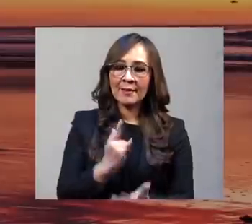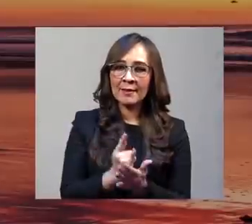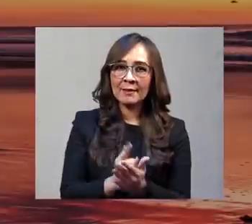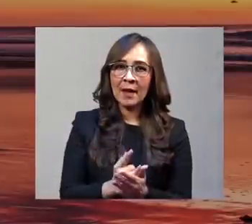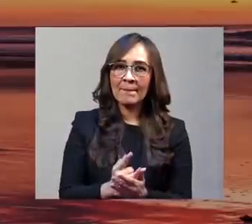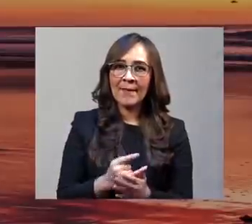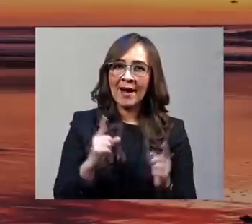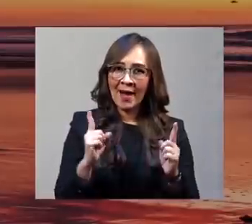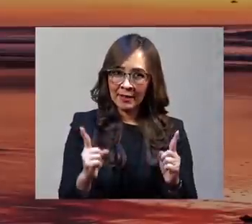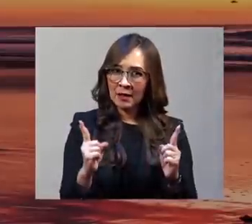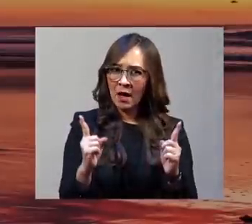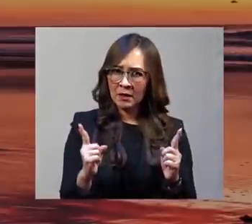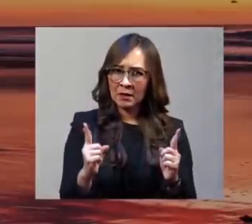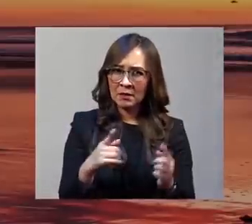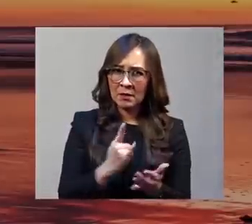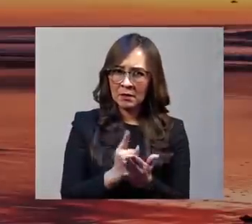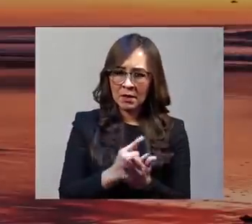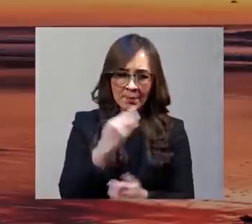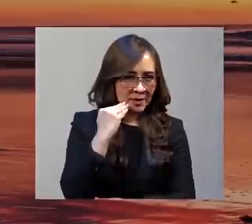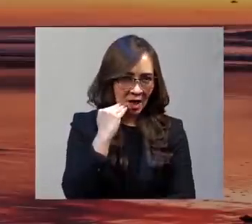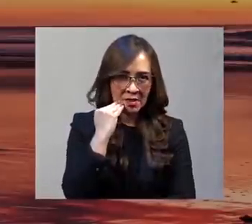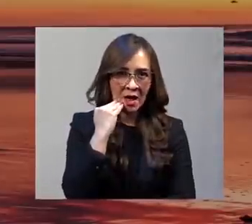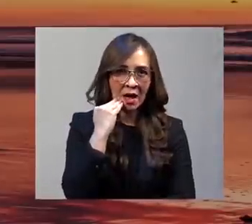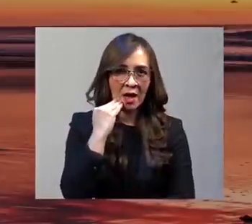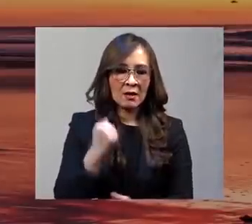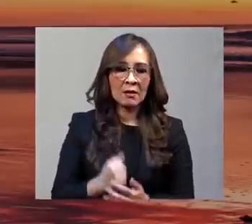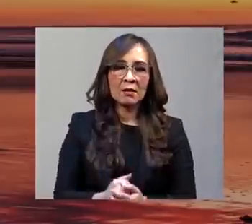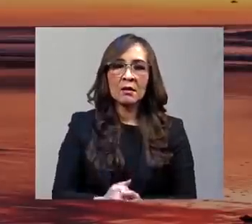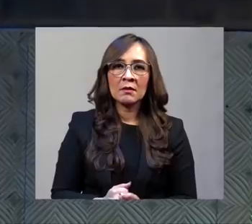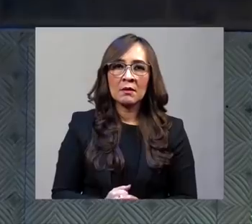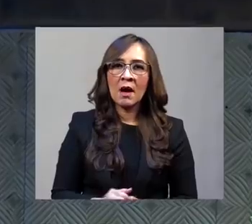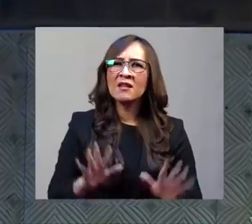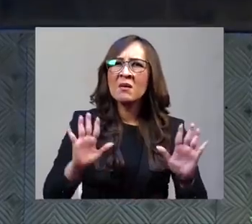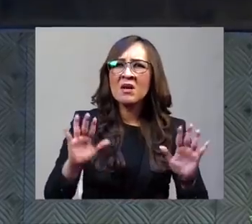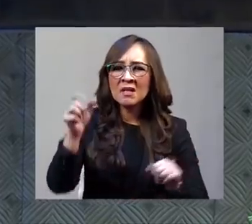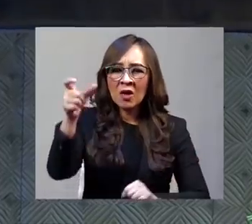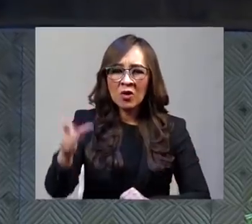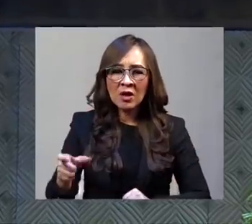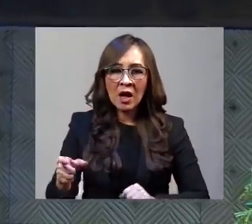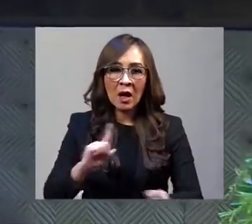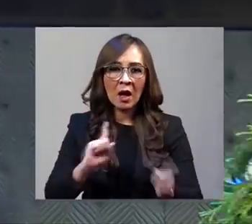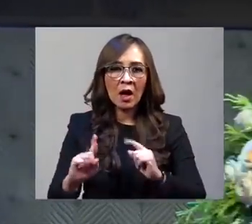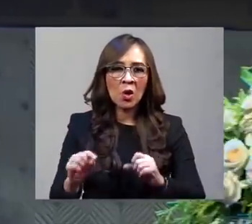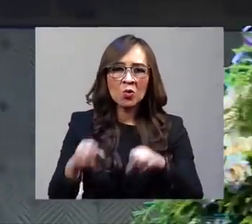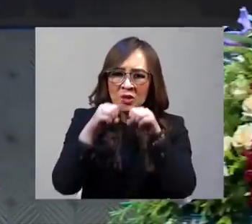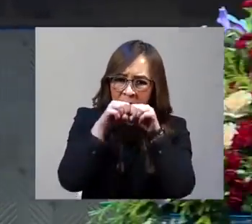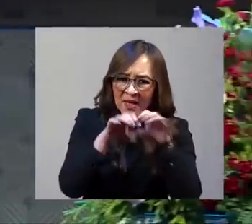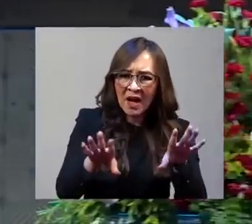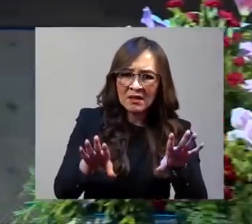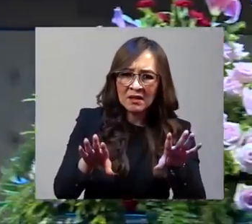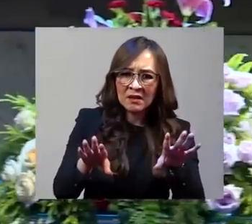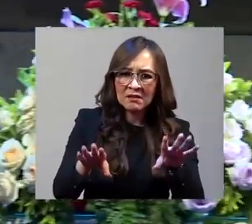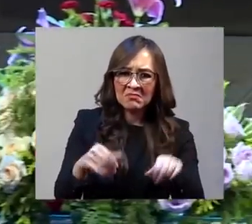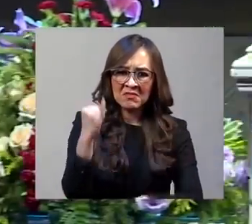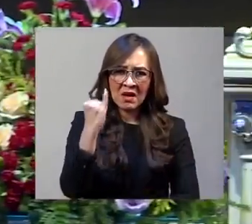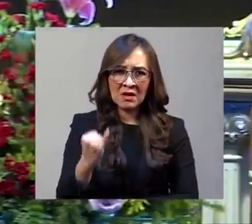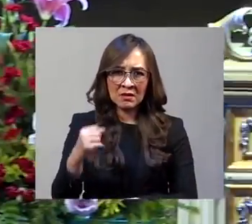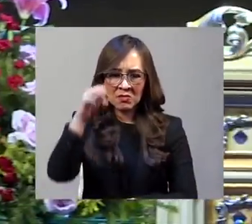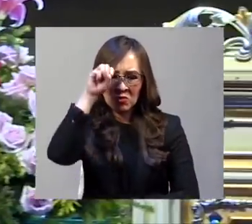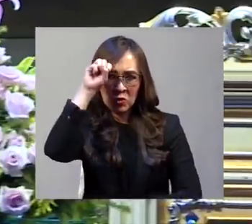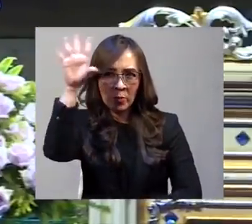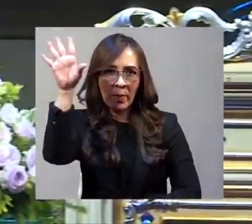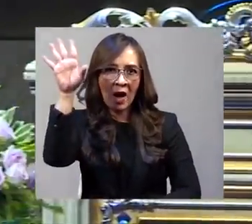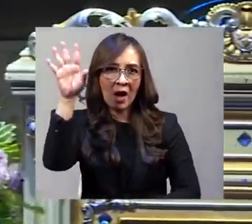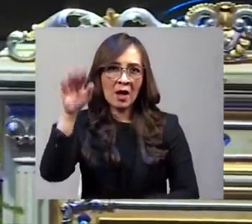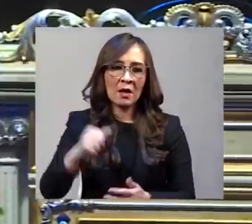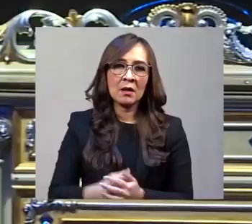Dia tetap berjaga-jaga. Ini persoalannya, ada banyak orang waktu diberkati lupa. Banyak orang waktu ngalamin mujizat Tuhan akhirnya mulai